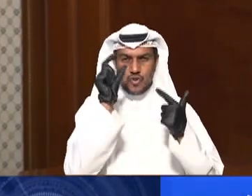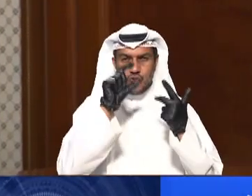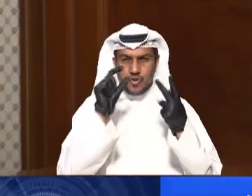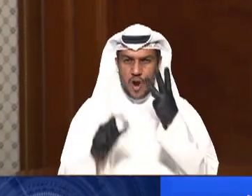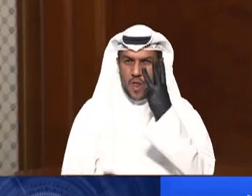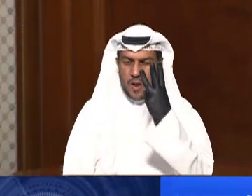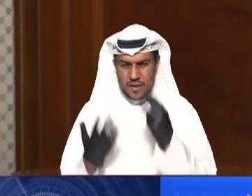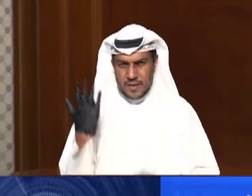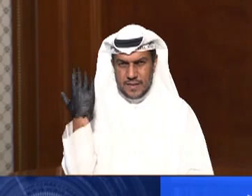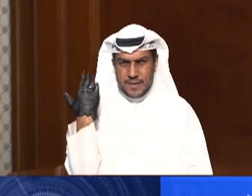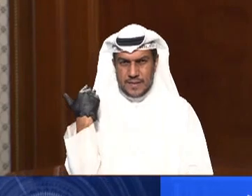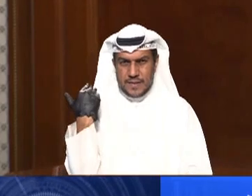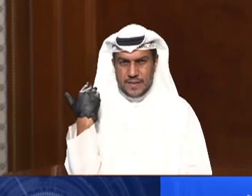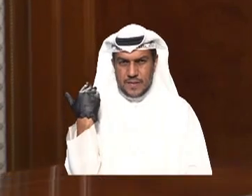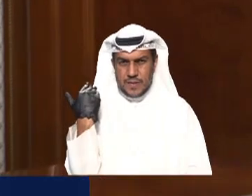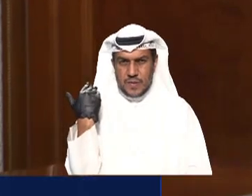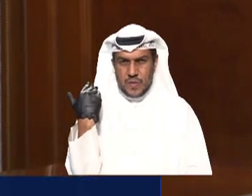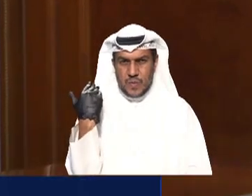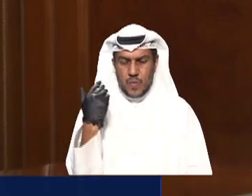وبناء المخزون